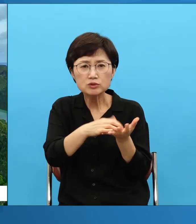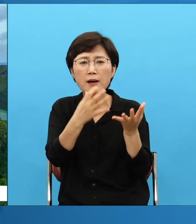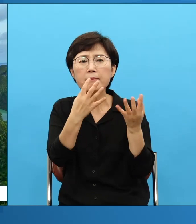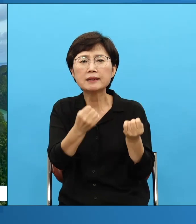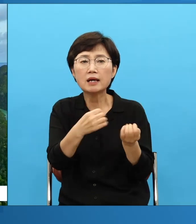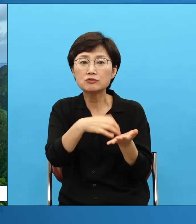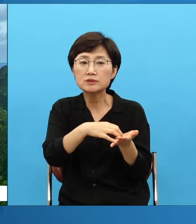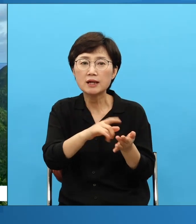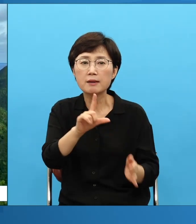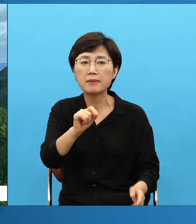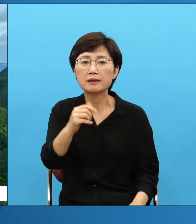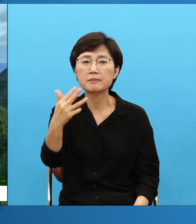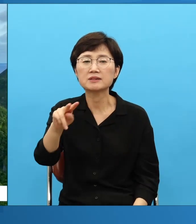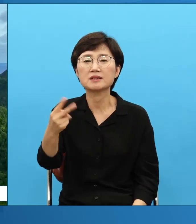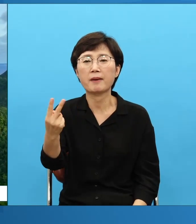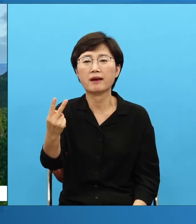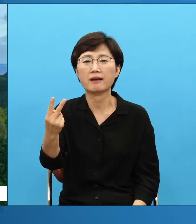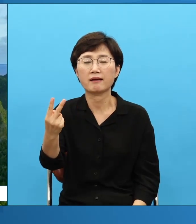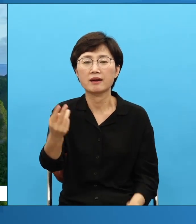18,200개나 돼.